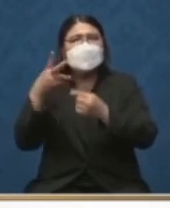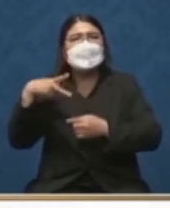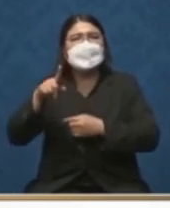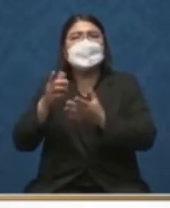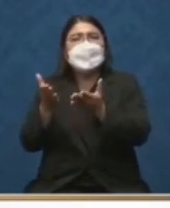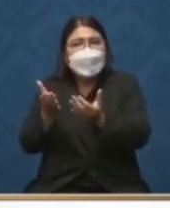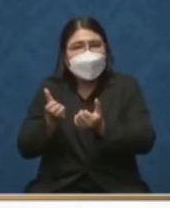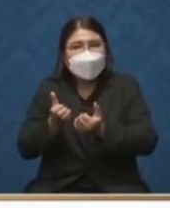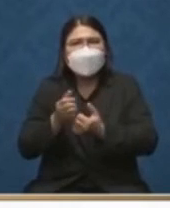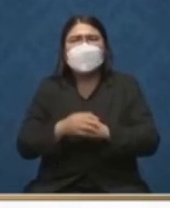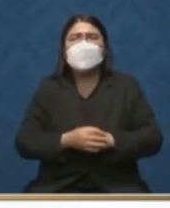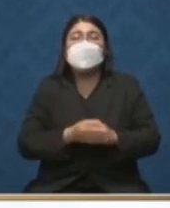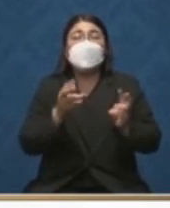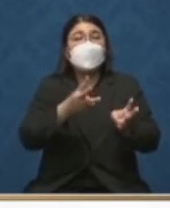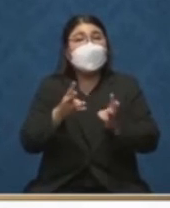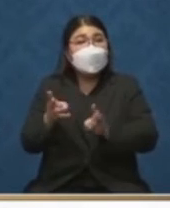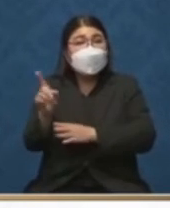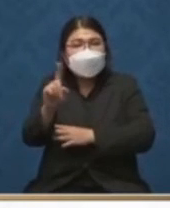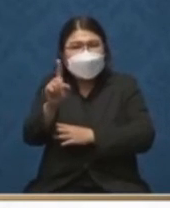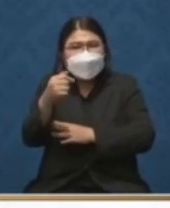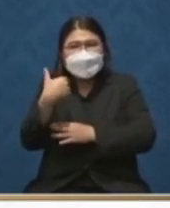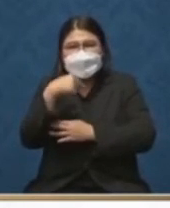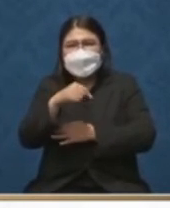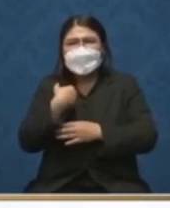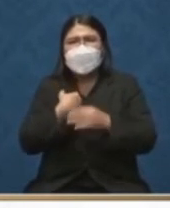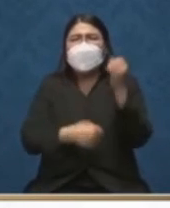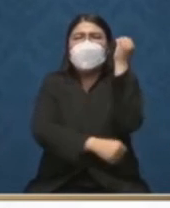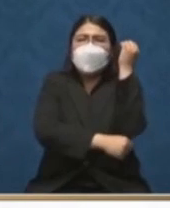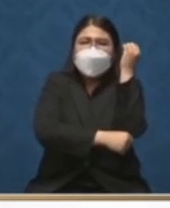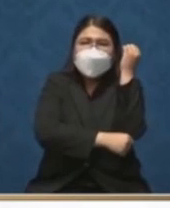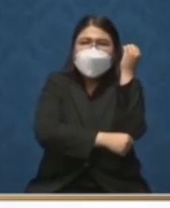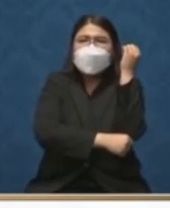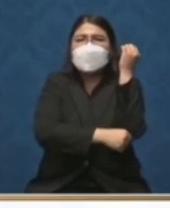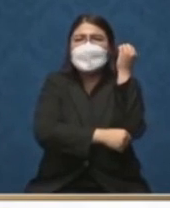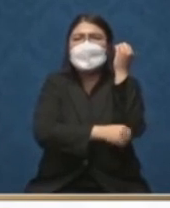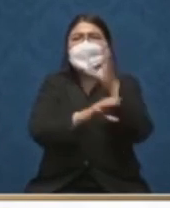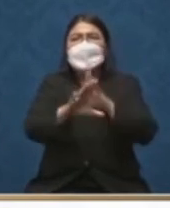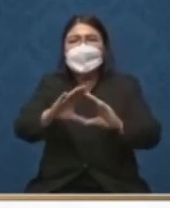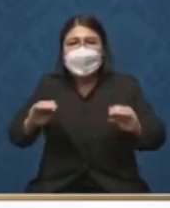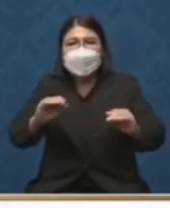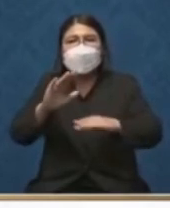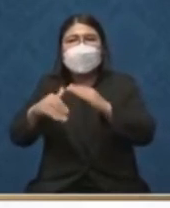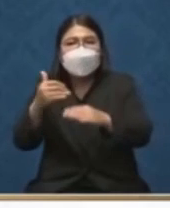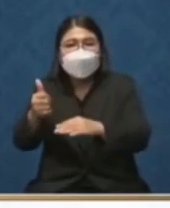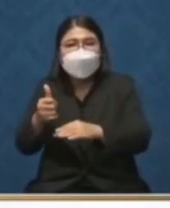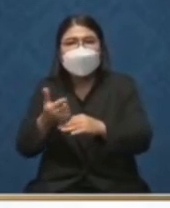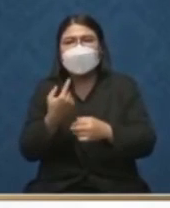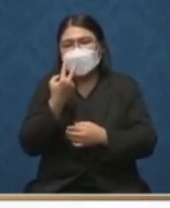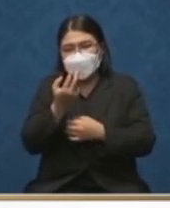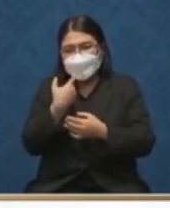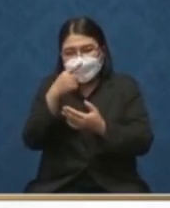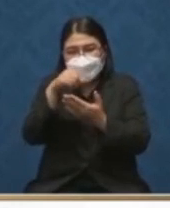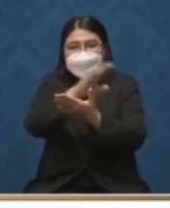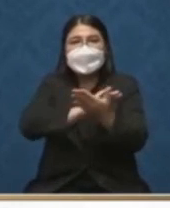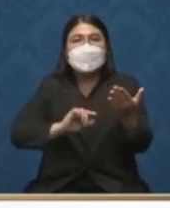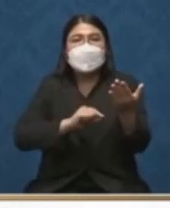านไว้แต่สิ่งสำคัญเนี่ยประชาชนต้องการประโยชน์ที่เขาจะได้รับด้วยว่าจะ